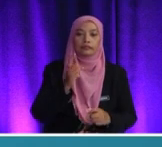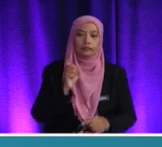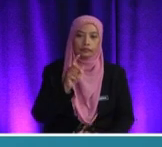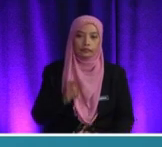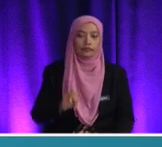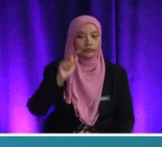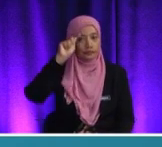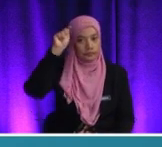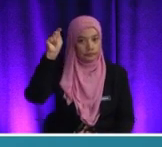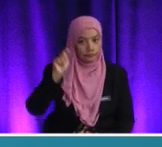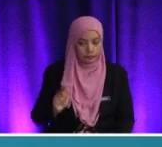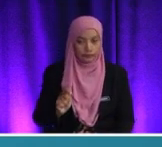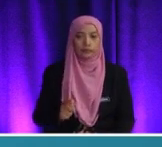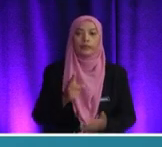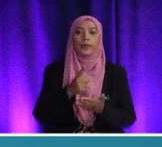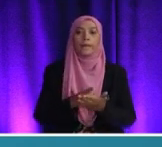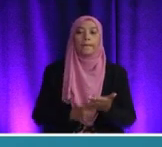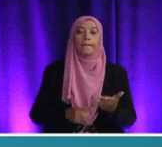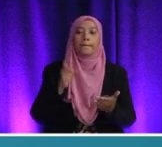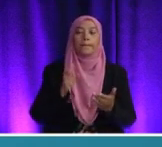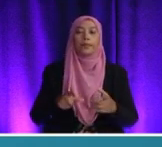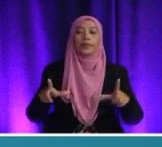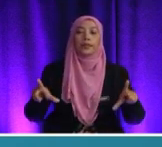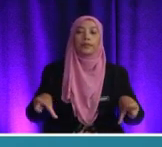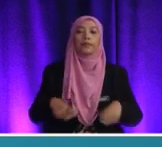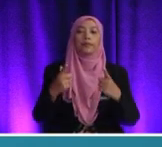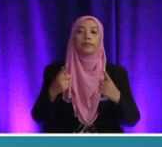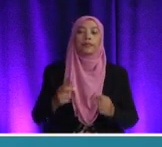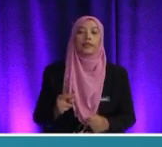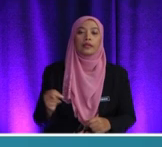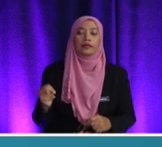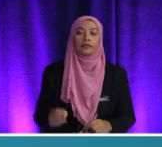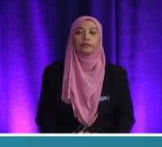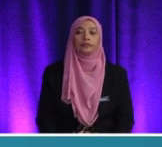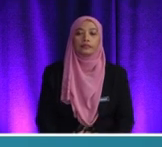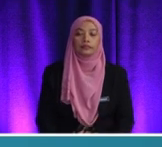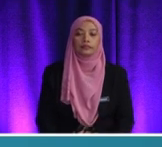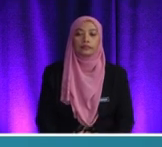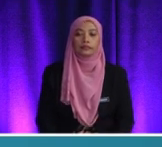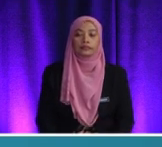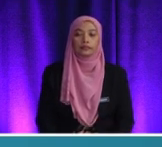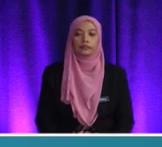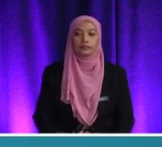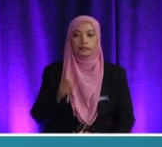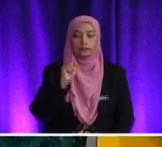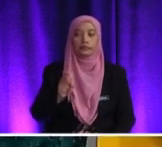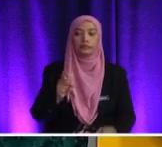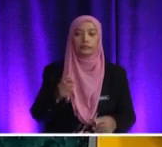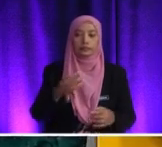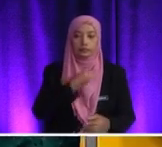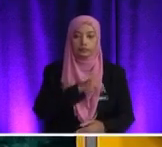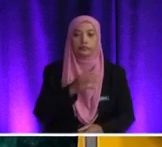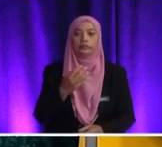ampuhnya mereka perlu lakukan garam DC dabadee diterima mesti mereka dah ada hal 7 itu